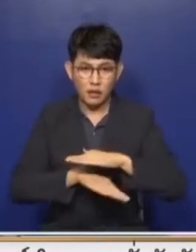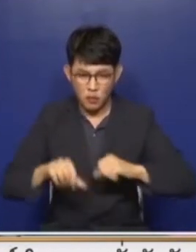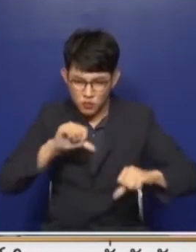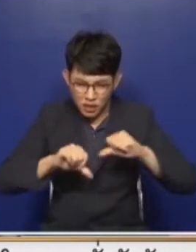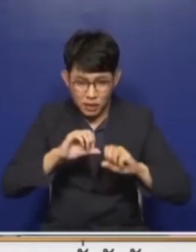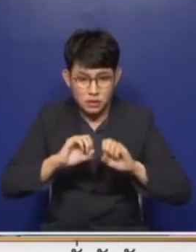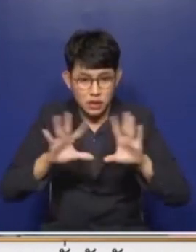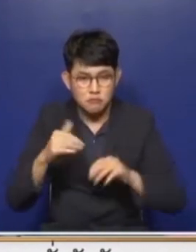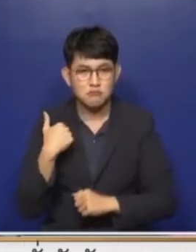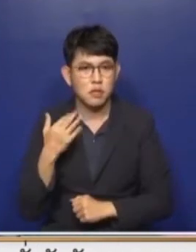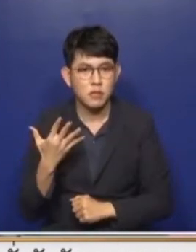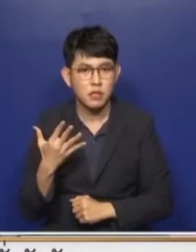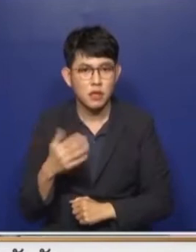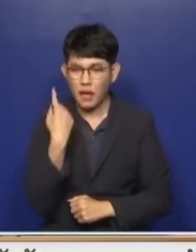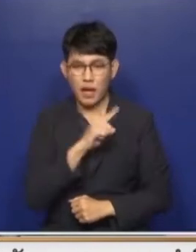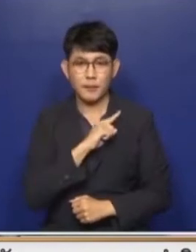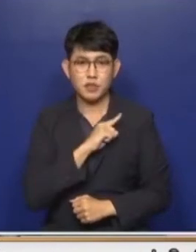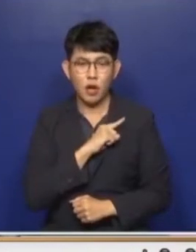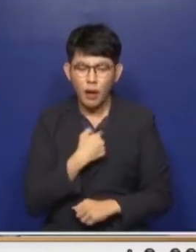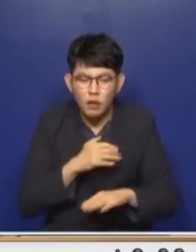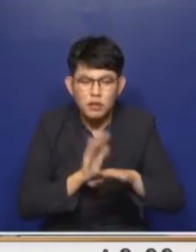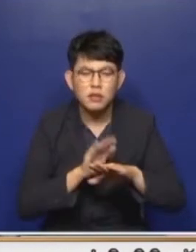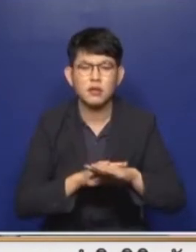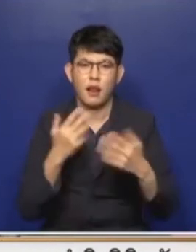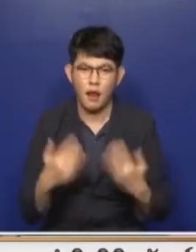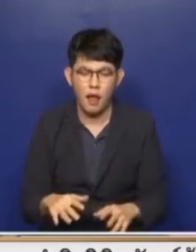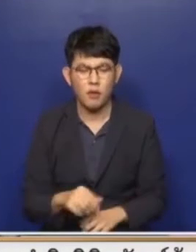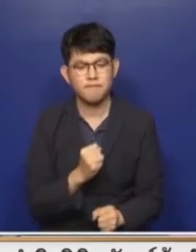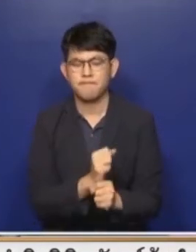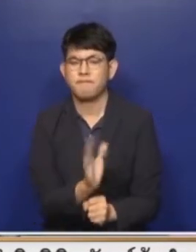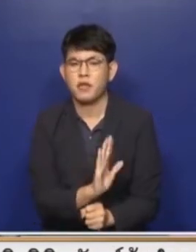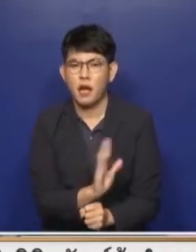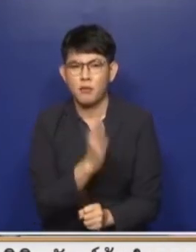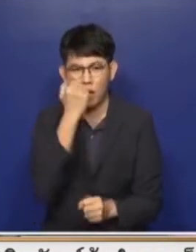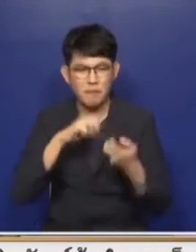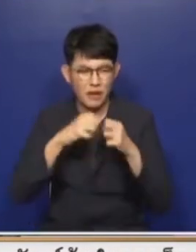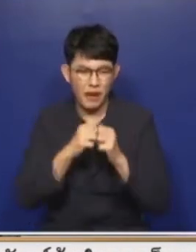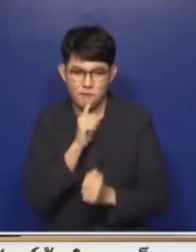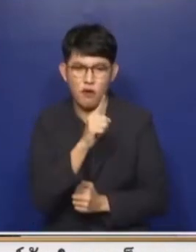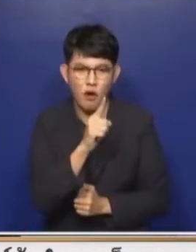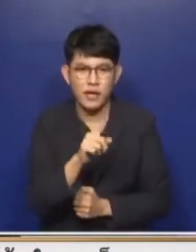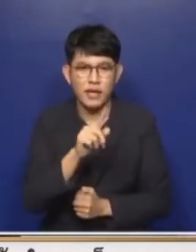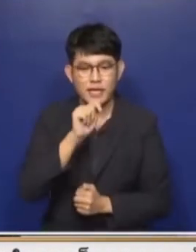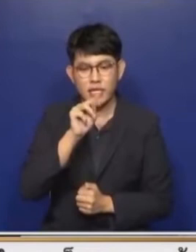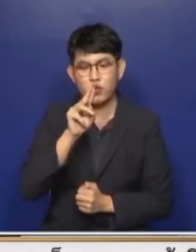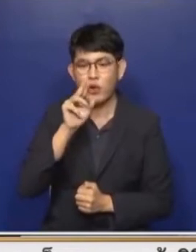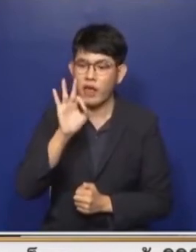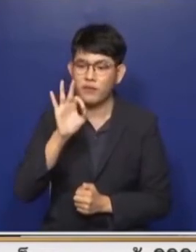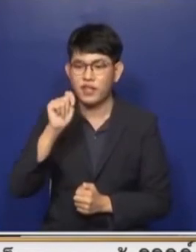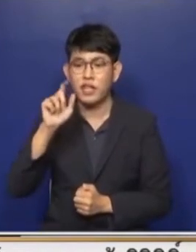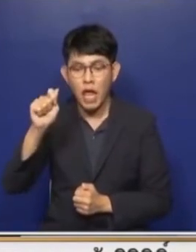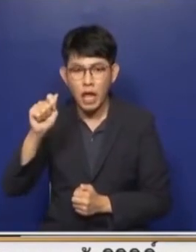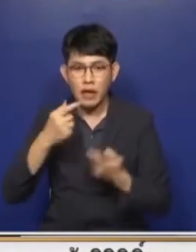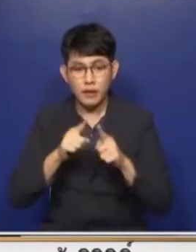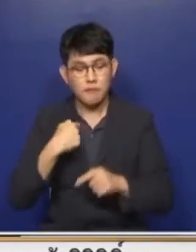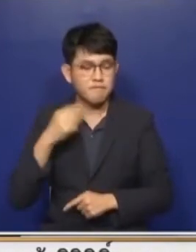ประชาชนมีาพหนวยงทเกี่วครอง เขาก็ได้เตือนท่านแล้ววาอยาทำแบบนั้ เพรจะถกฟ้องรองอย motiv แต่ท่านกไม่ฟังเดิ